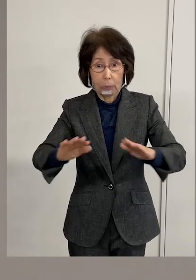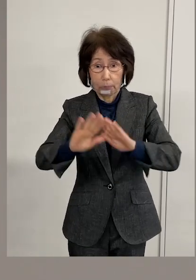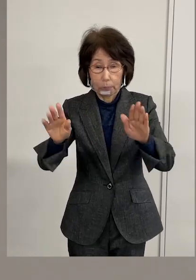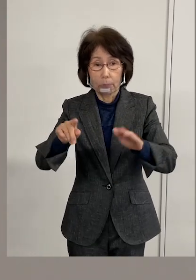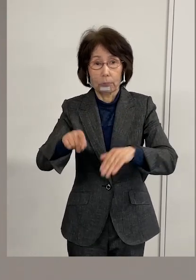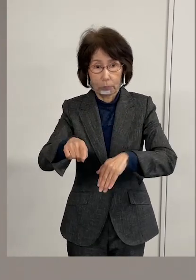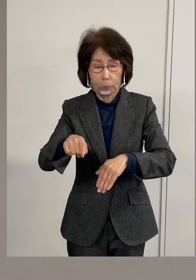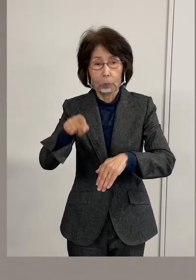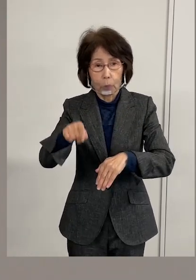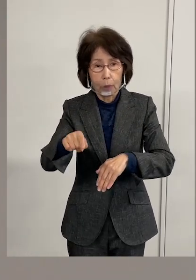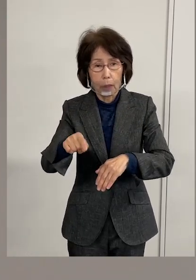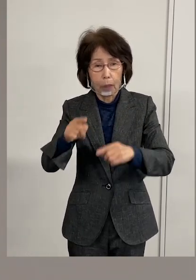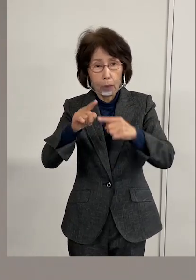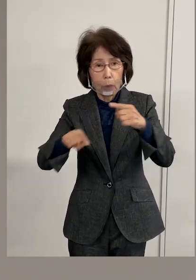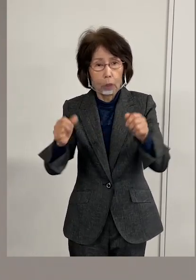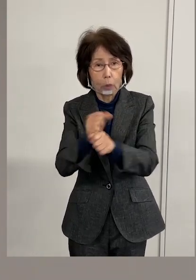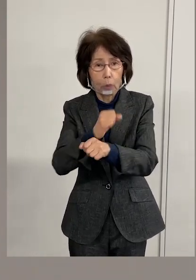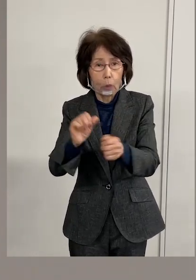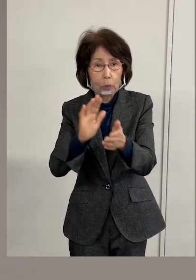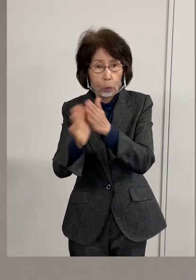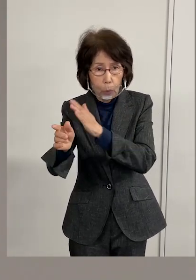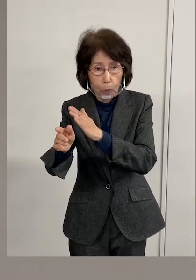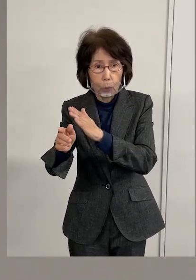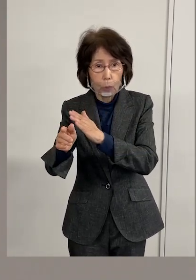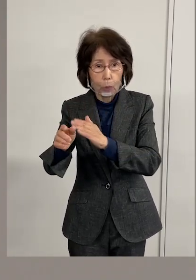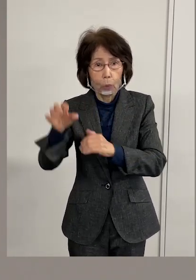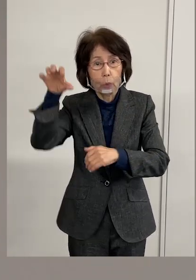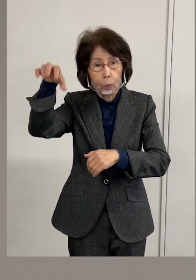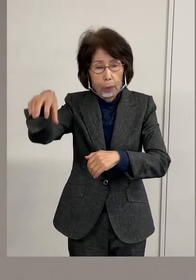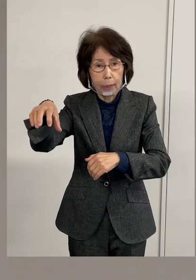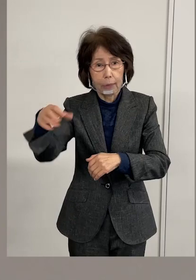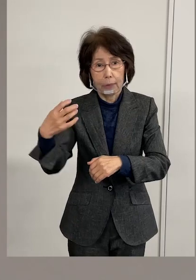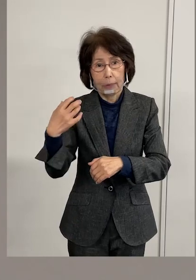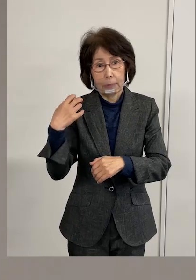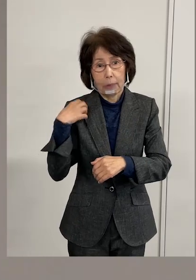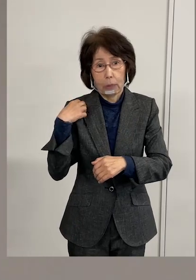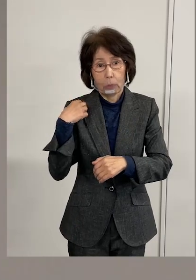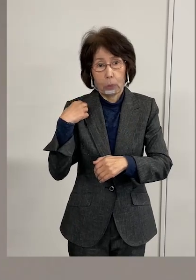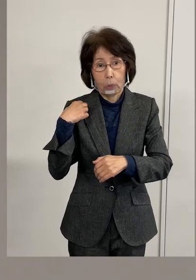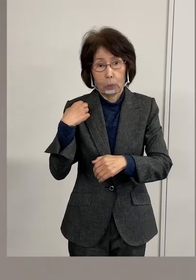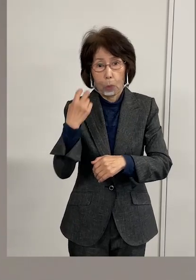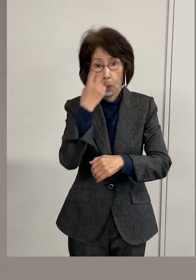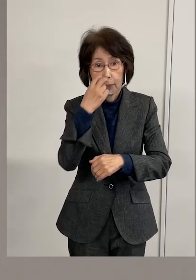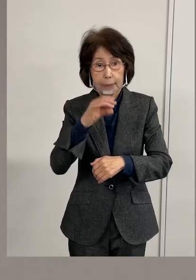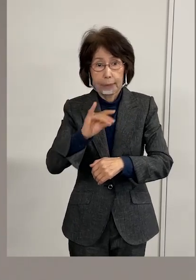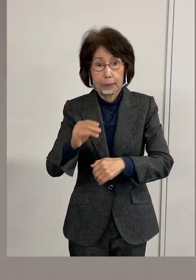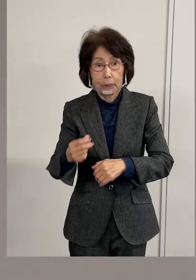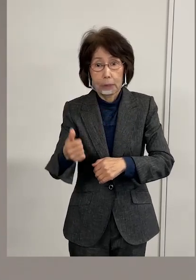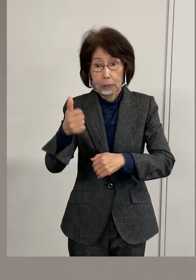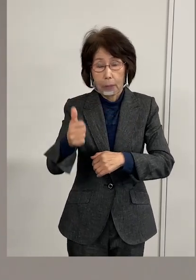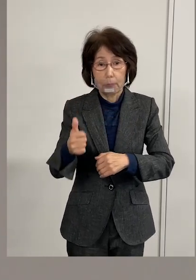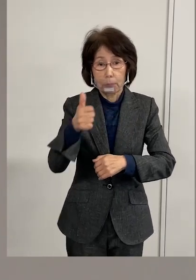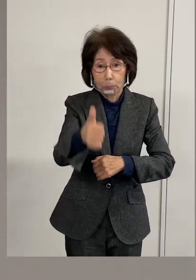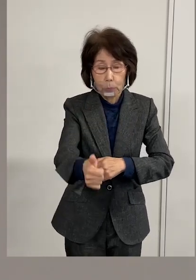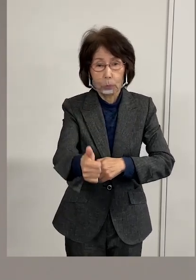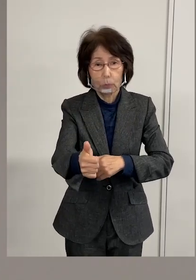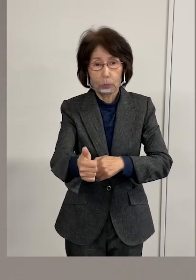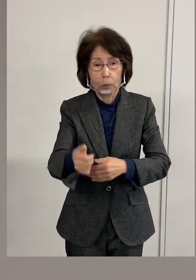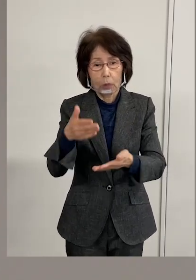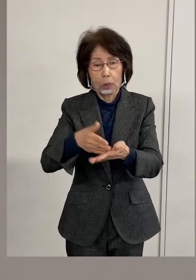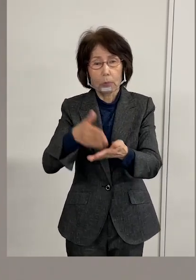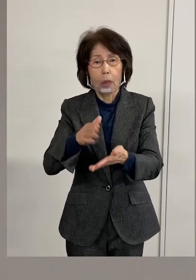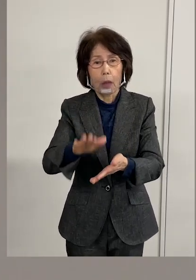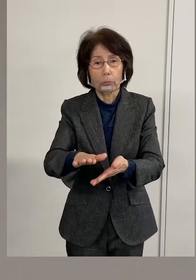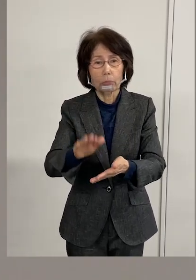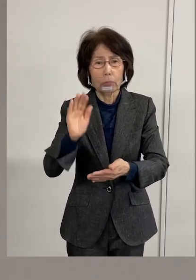働省からですね、コロナ対策の担当の審議官が来て説明する予定でしたけど、急遽